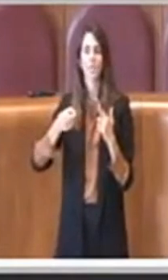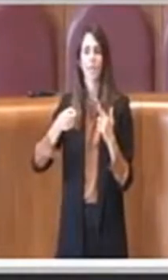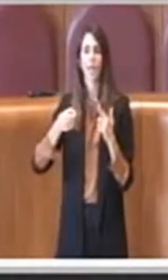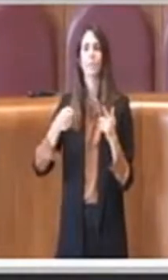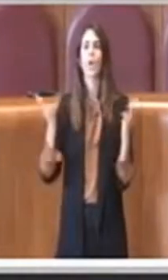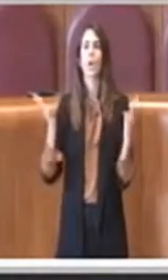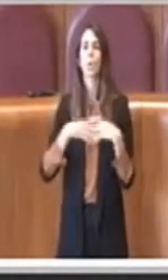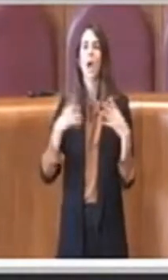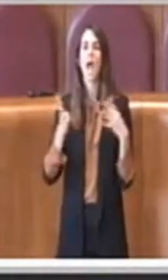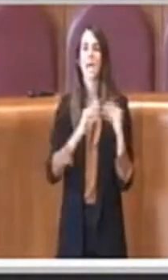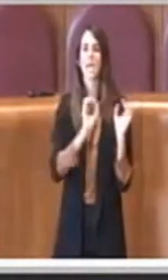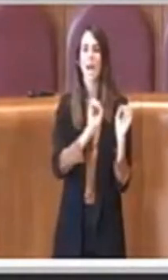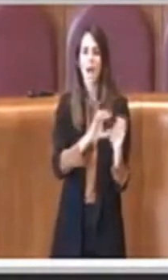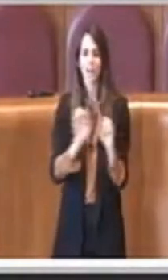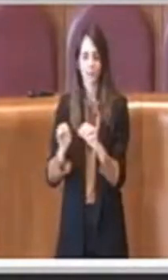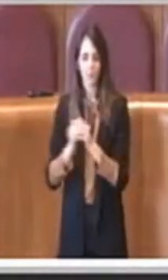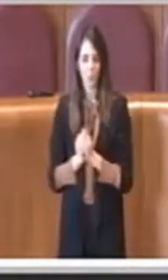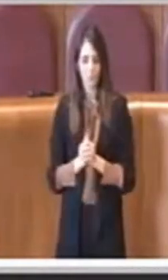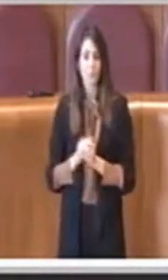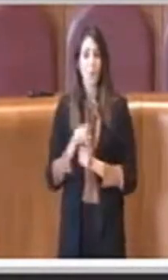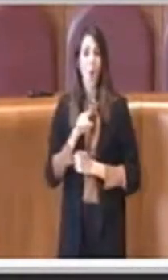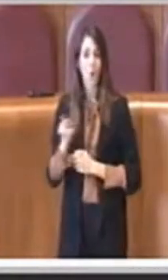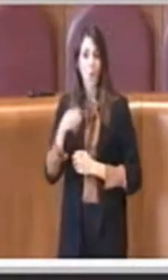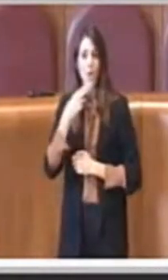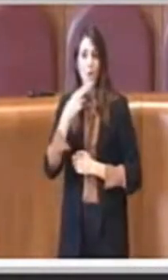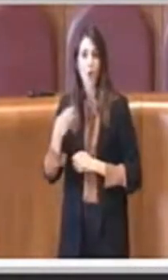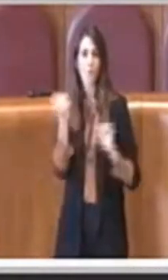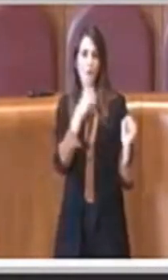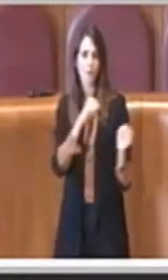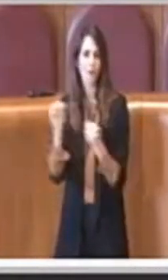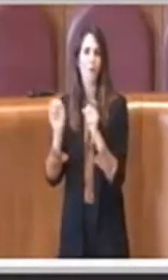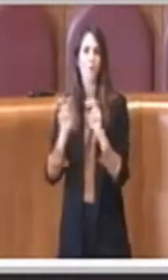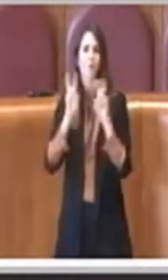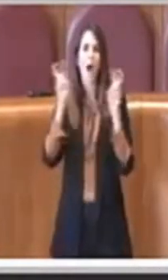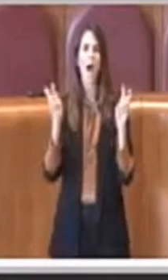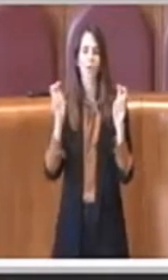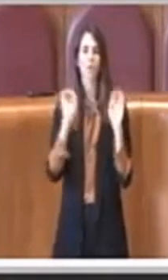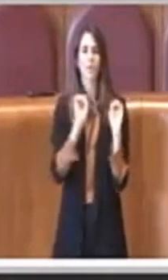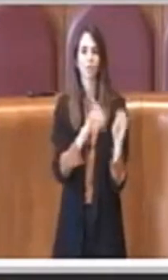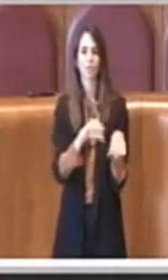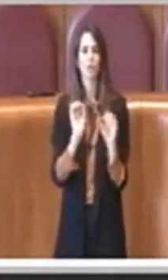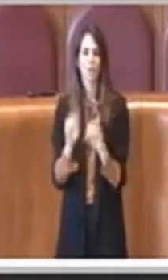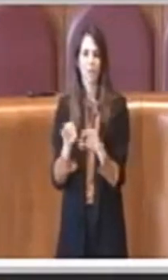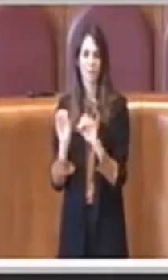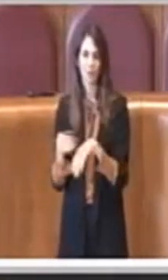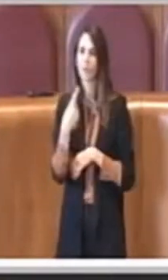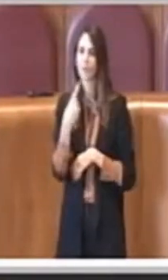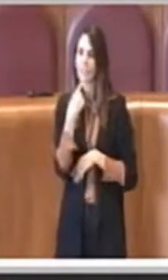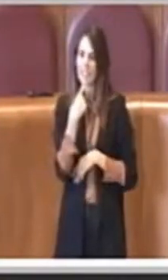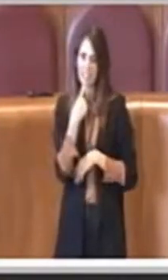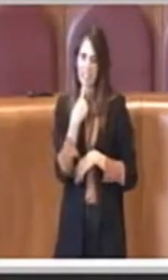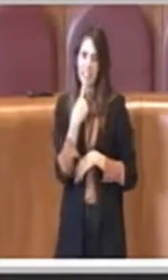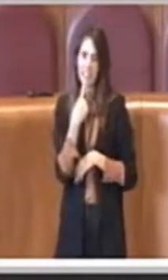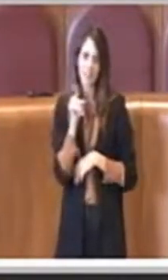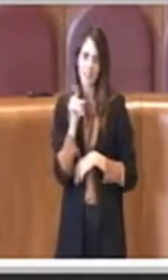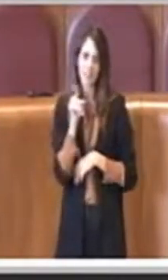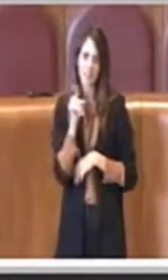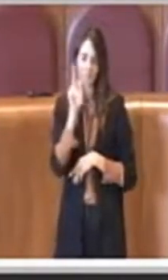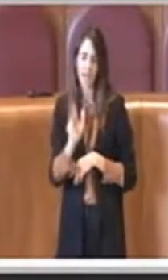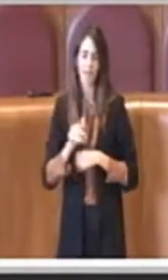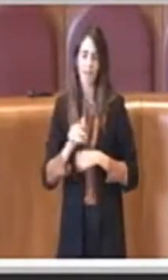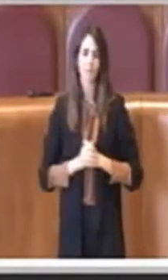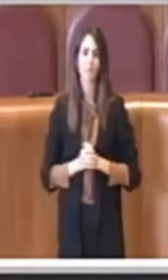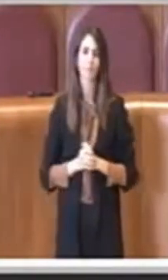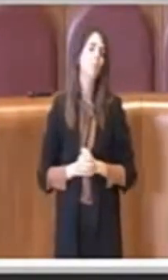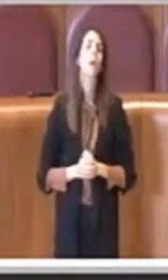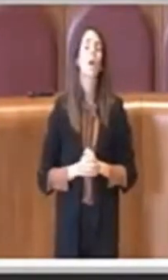molto conosciuto nel mondo appunto dei rifiuti o soprattutto di chi si occupa di questa materia. E, come